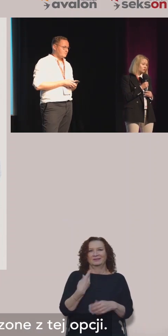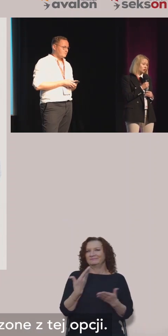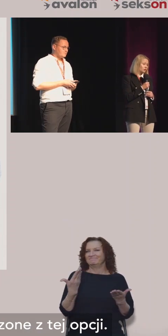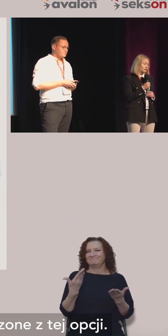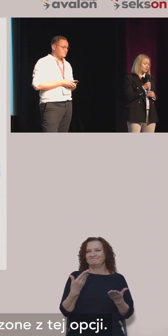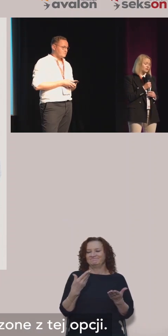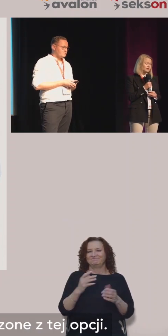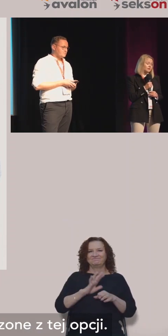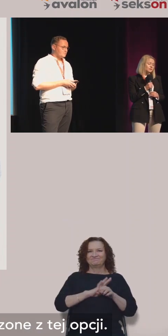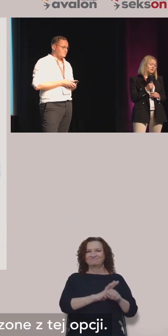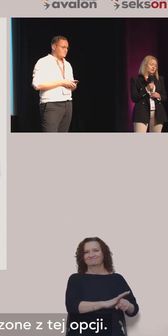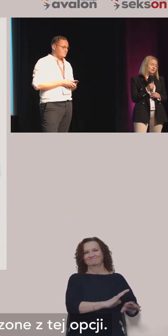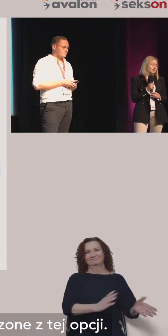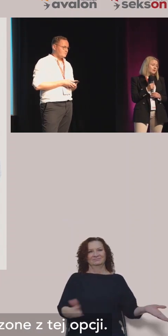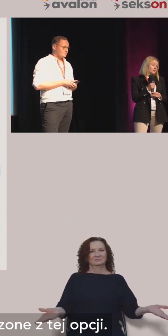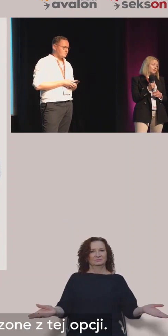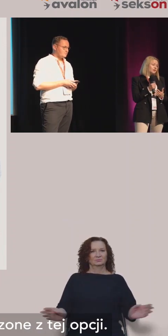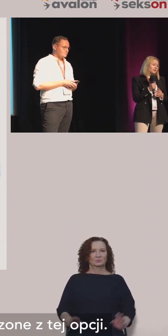są wykluczone